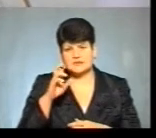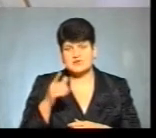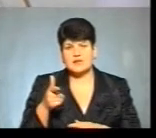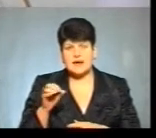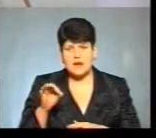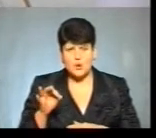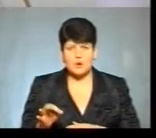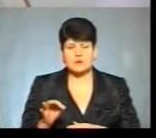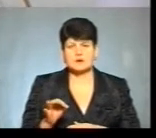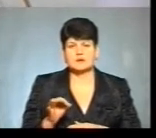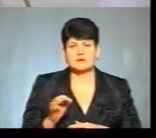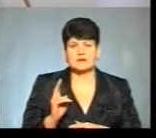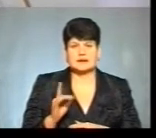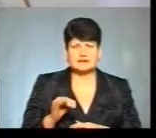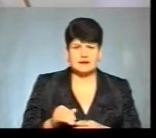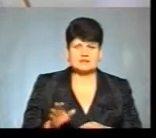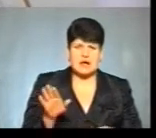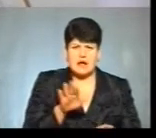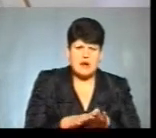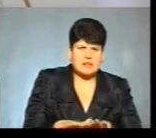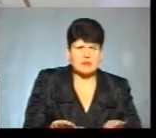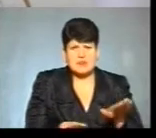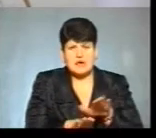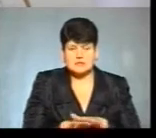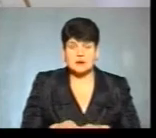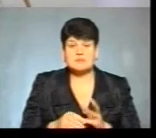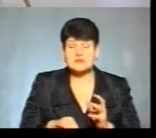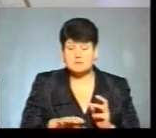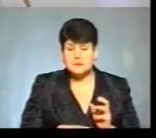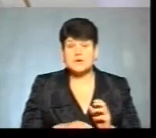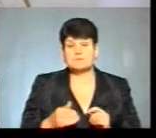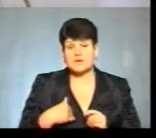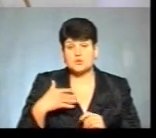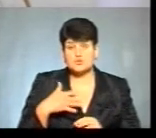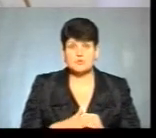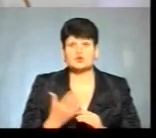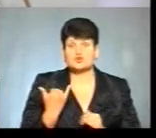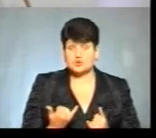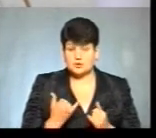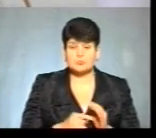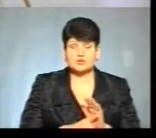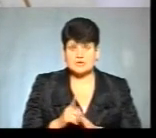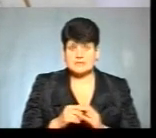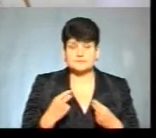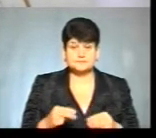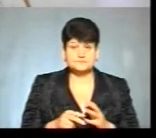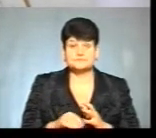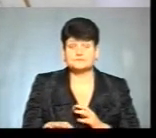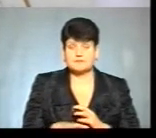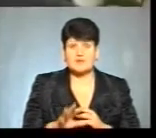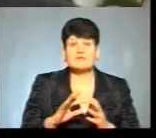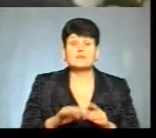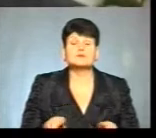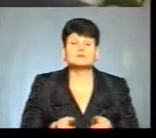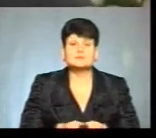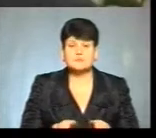там накладками і так далі на землі. І ми розуміємо, що коли сьогодні ведеться ринок землі, значить все рівно